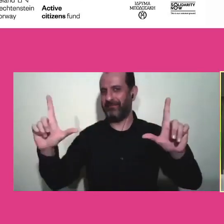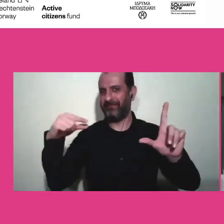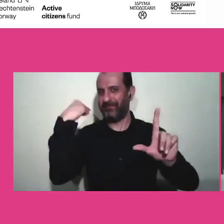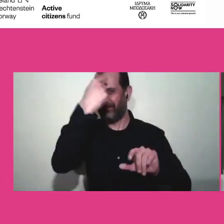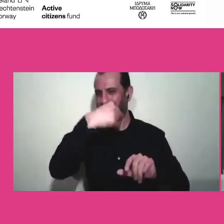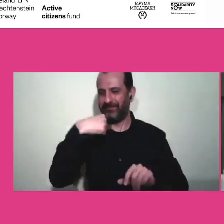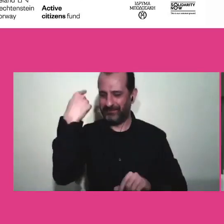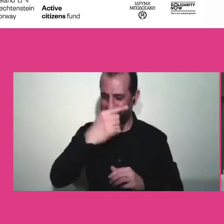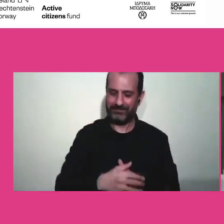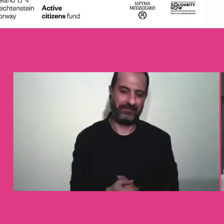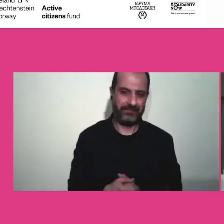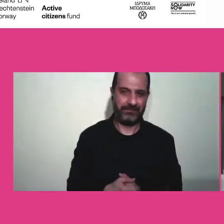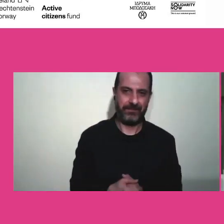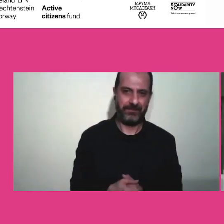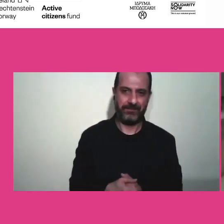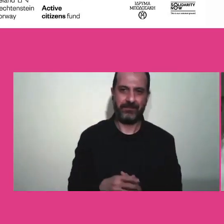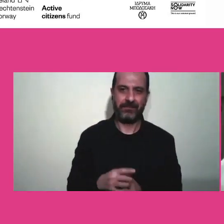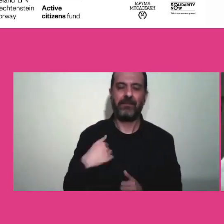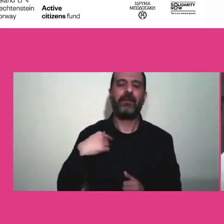κατάλαβα, κρίμα.